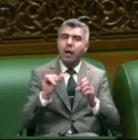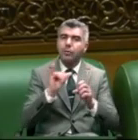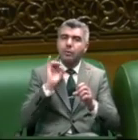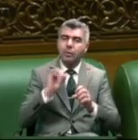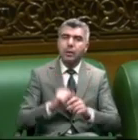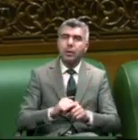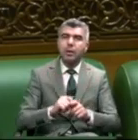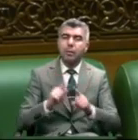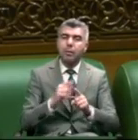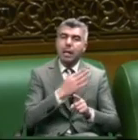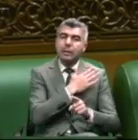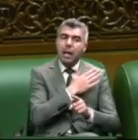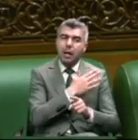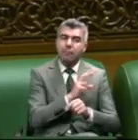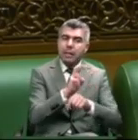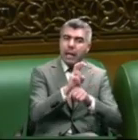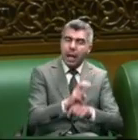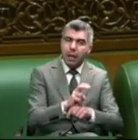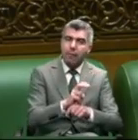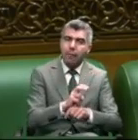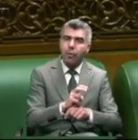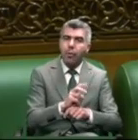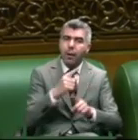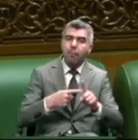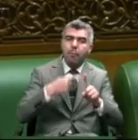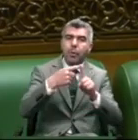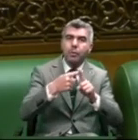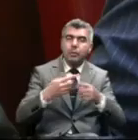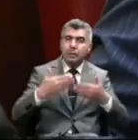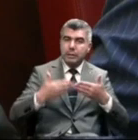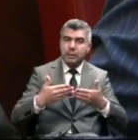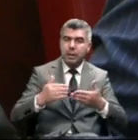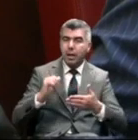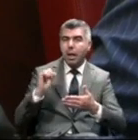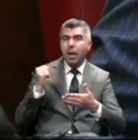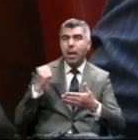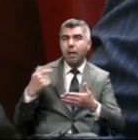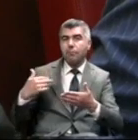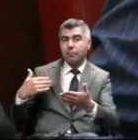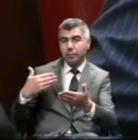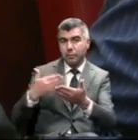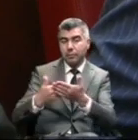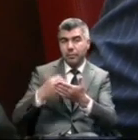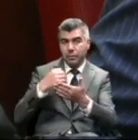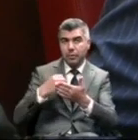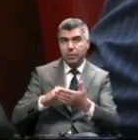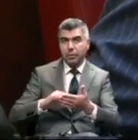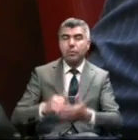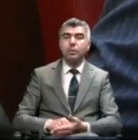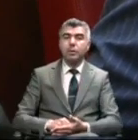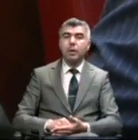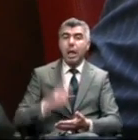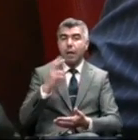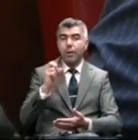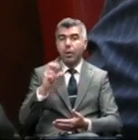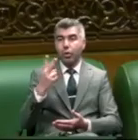الدين الخارجي والدين الداخلي والارتفاع ديالو في هذه السنوات اللي هضرنا عليها دابا من